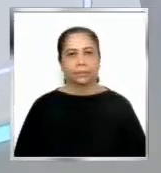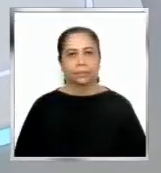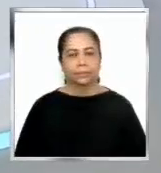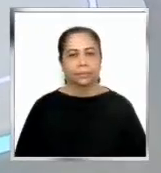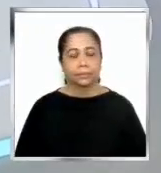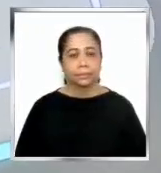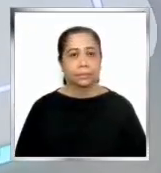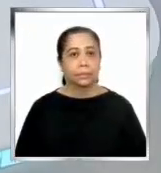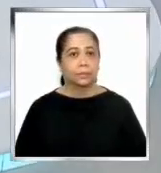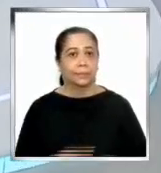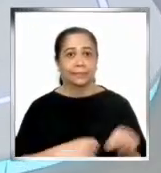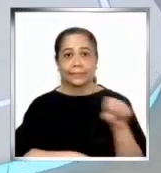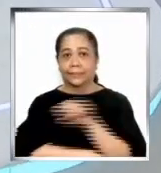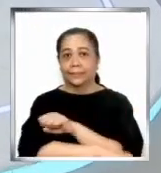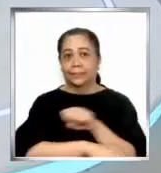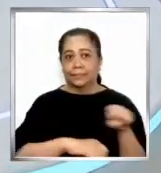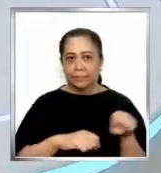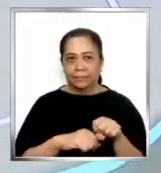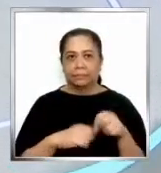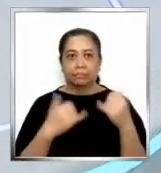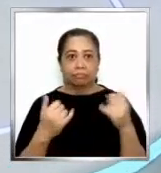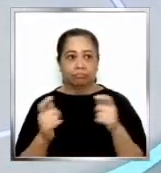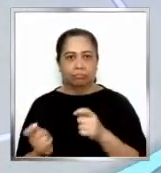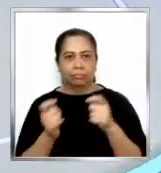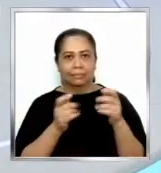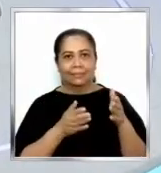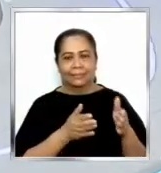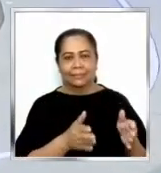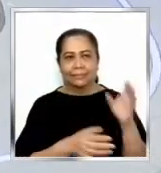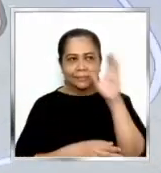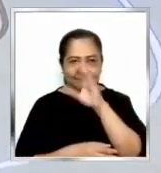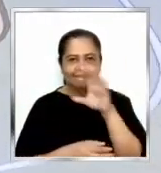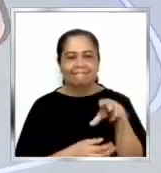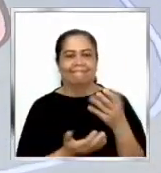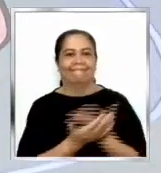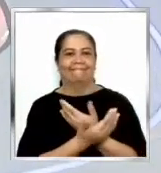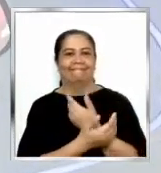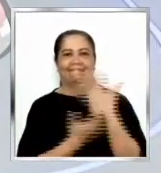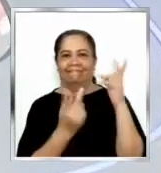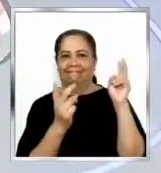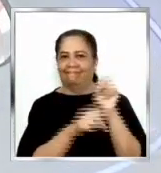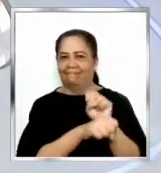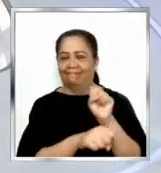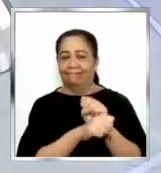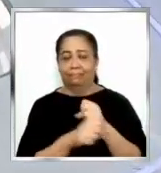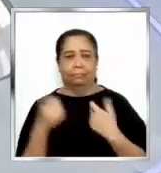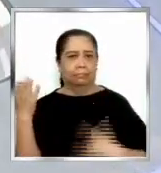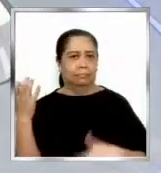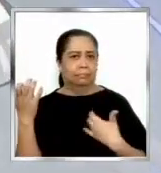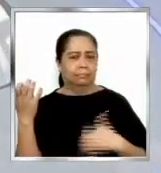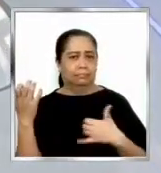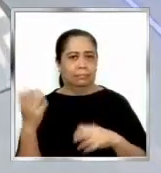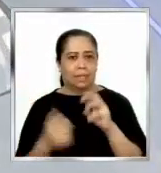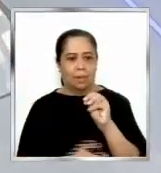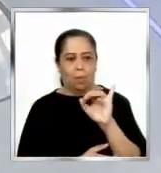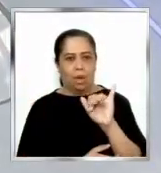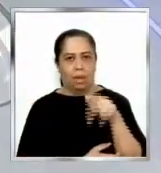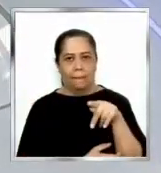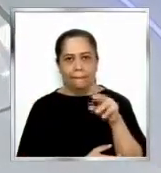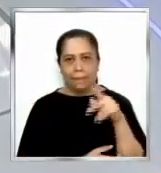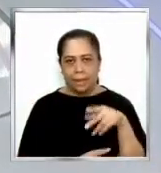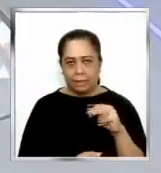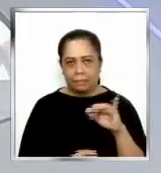sa entablado, sa kalsada, nakahanap ng bagong career ang gitarista ng bandang MYMP na si